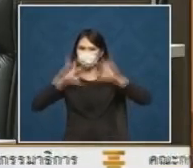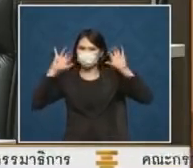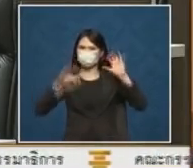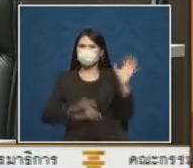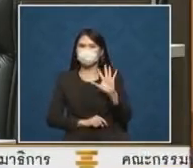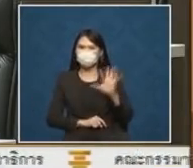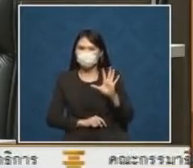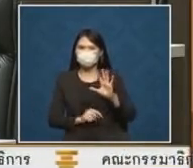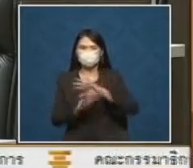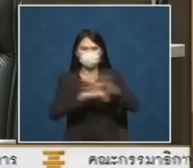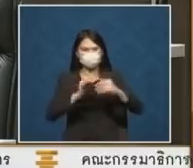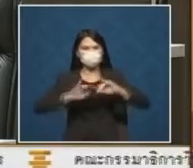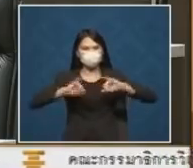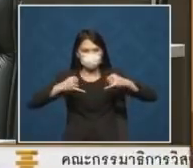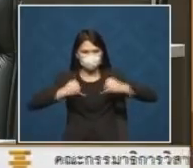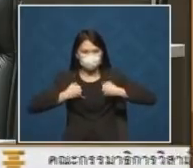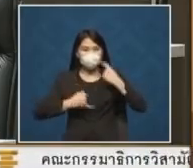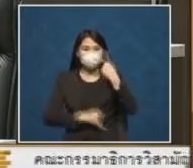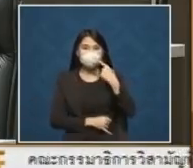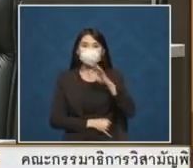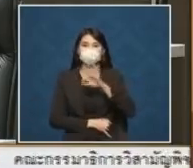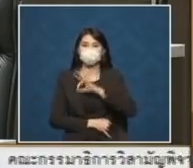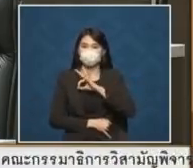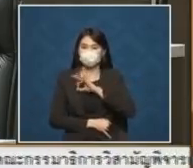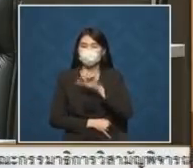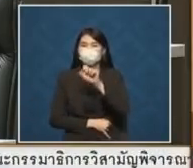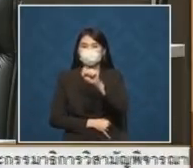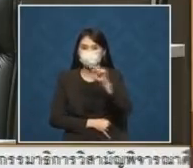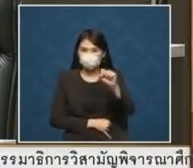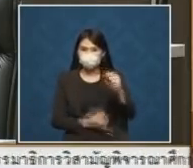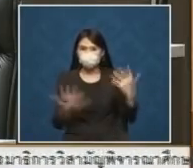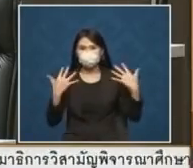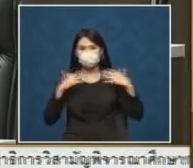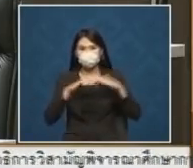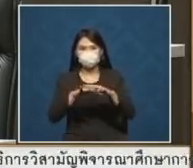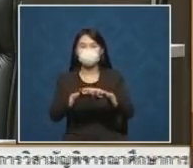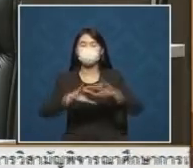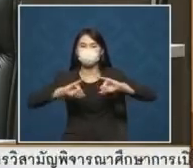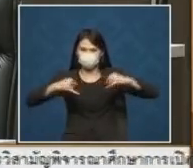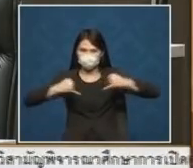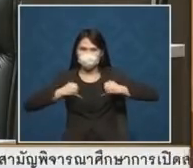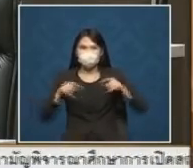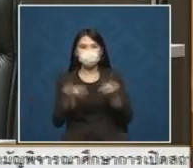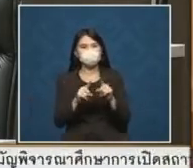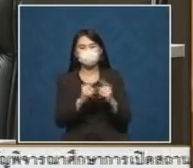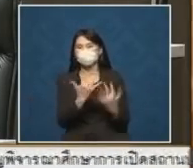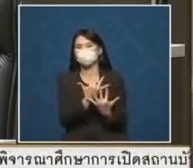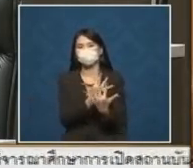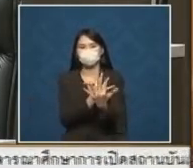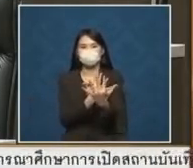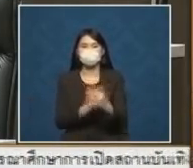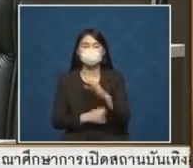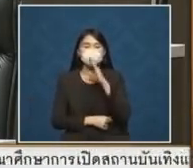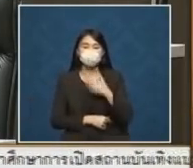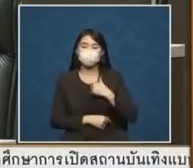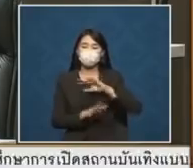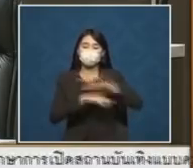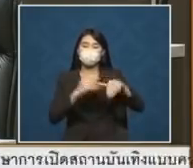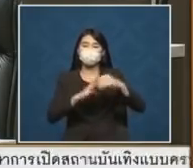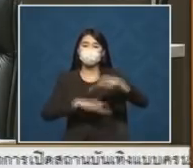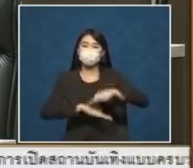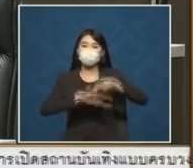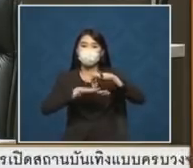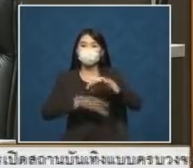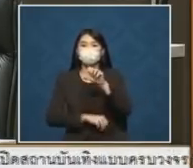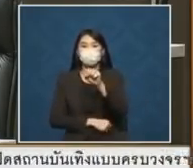มาเลยลุกขึ้นมาอีกครั้งว่าฉันไม่สบายใจนะที่เห็นที่จุลพันธ์เนี่ยย้ำอีกครั้งนึงว่าการรักษาจำนวนองค์ประชุมในที่ประชุ